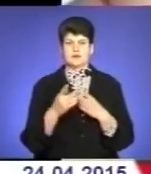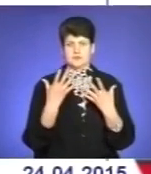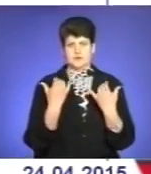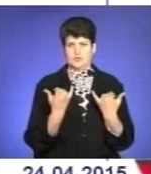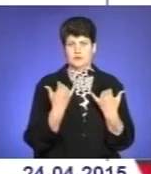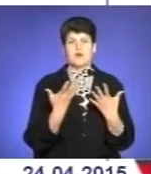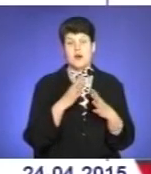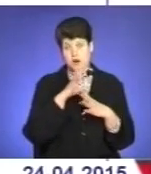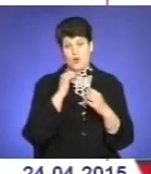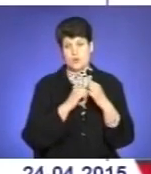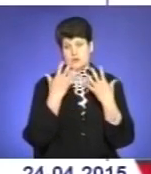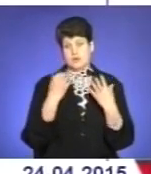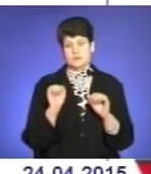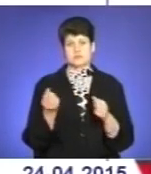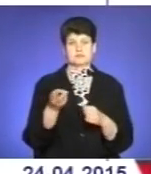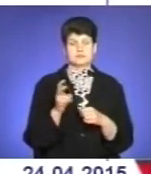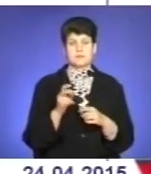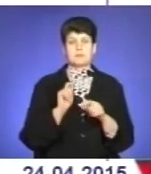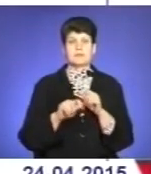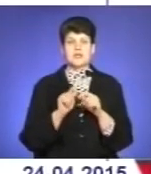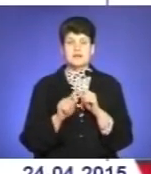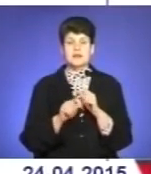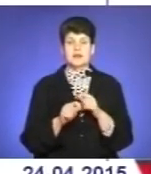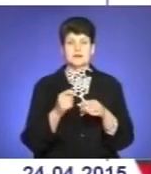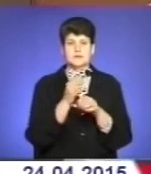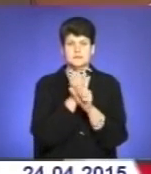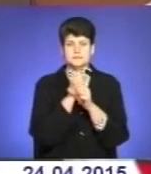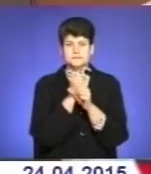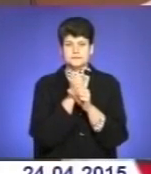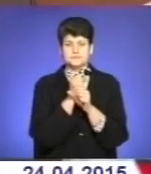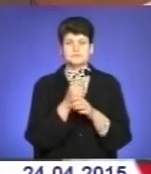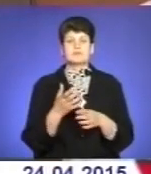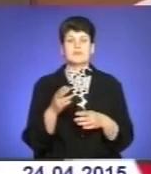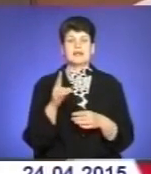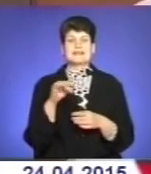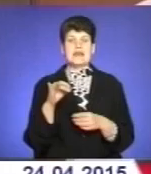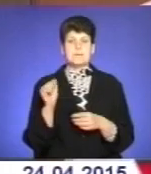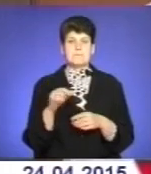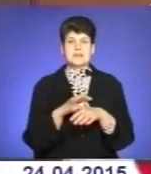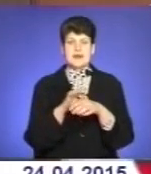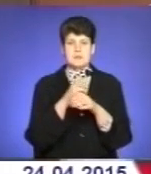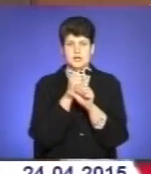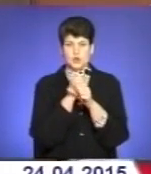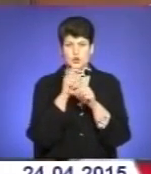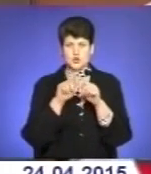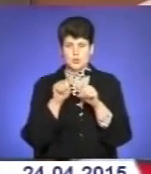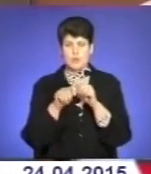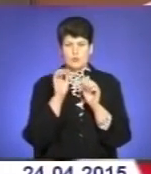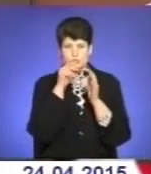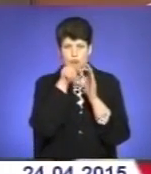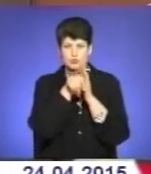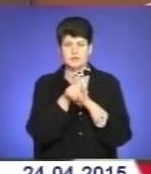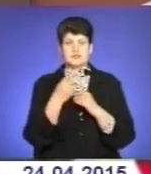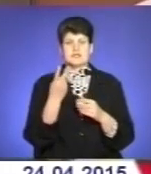а щодня. Перевіряють шкіру за допомогою дерматоскопа. Завдяки дерматоскопу ми можемо заглянути в глибину шкіри до